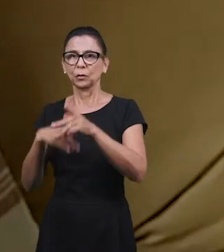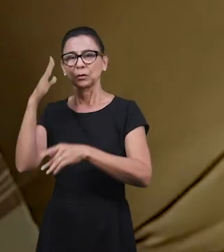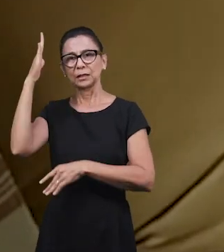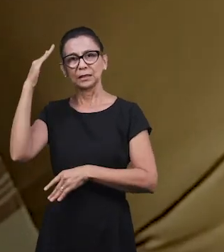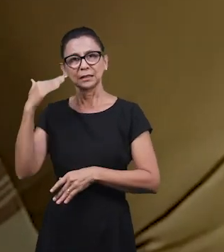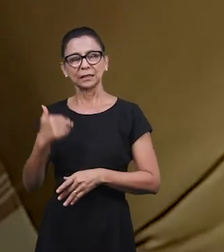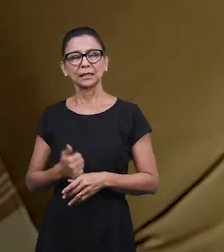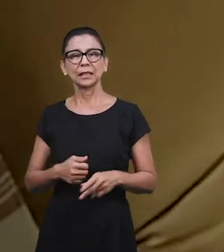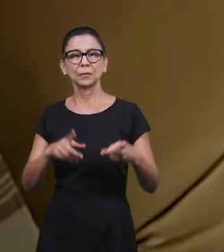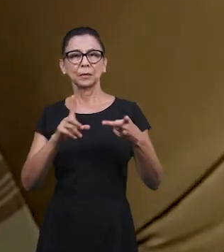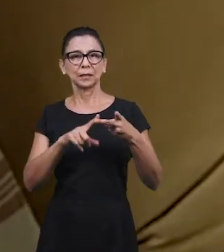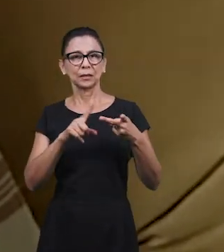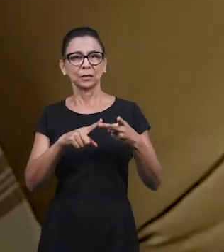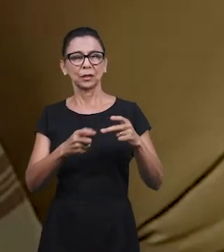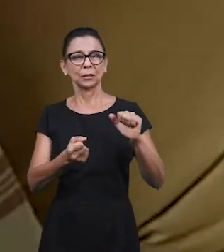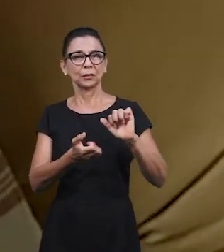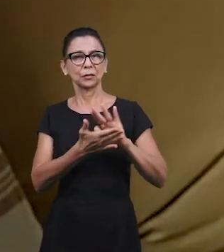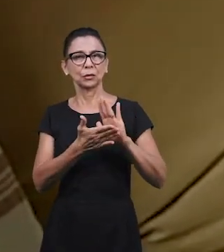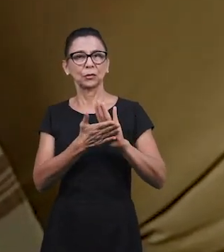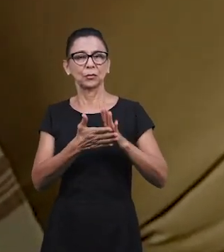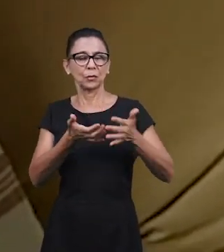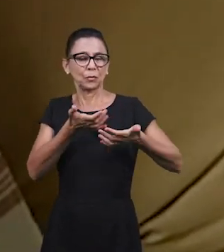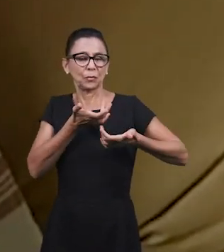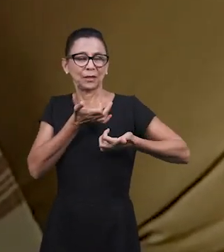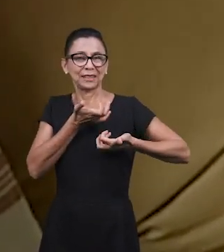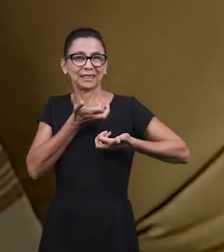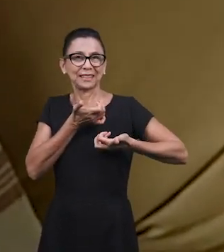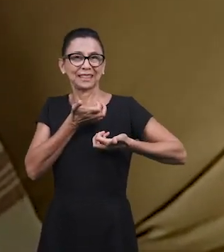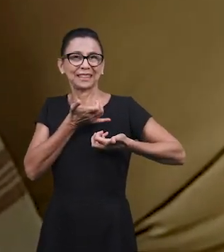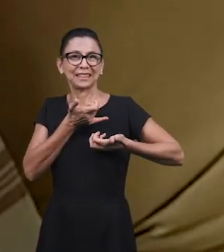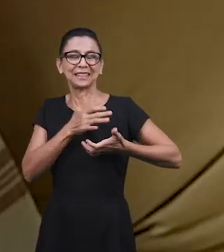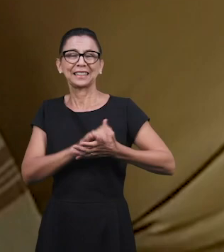Dans les batailles, je suis vainqueur. Et maintenant, je nous lampe. Je